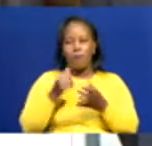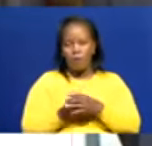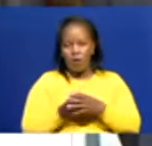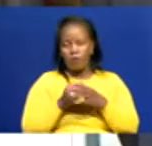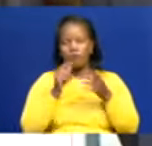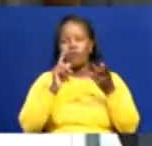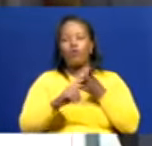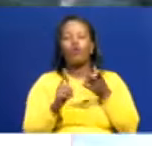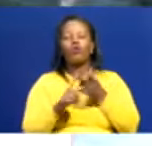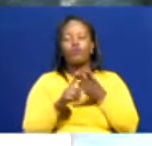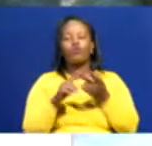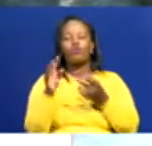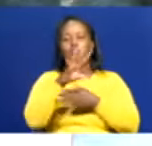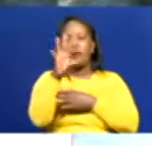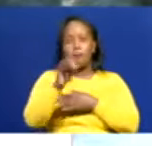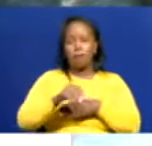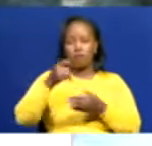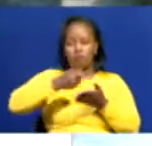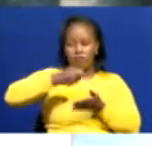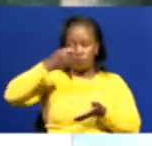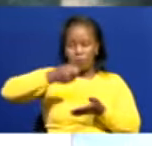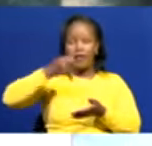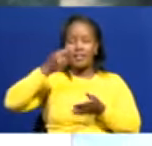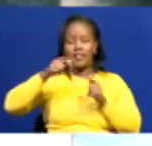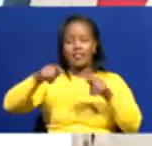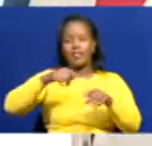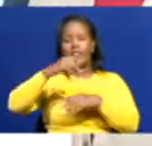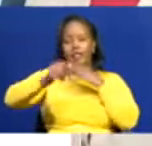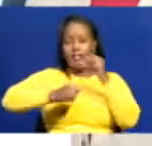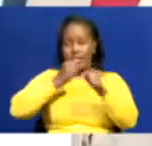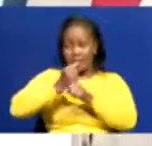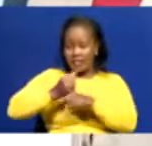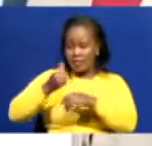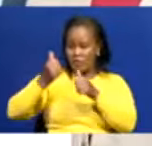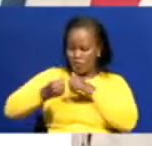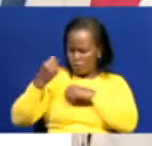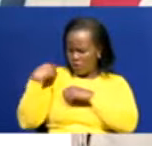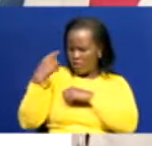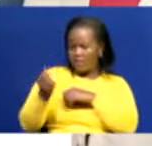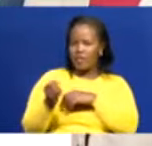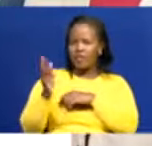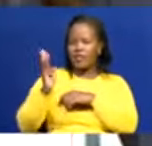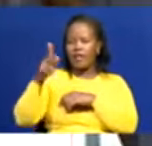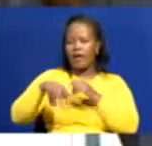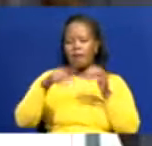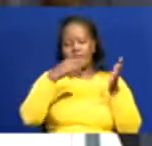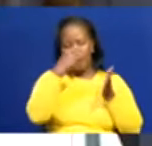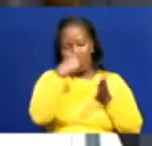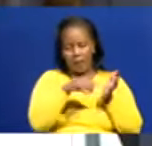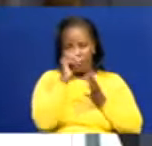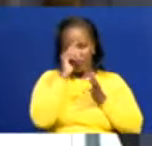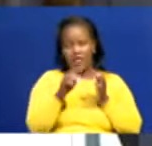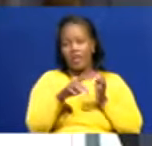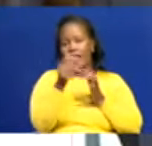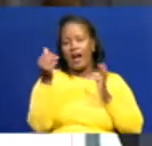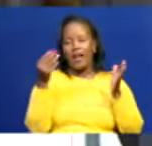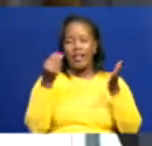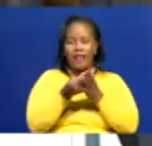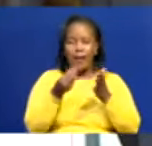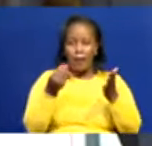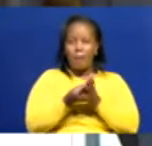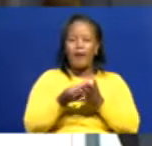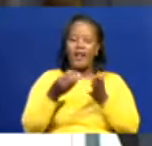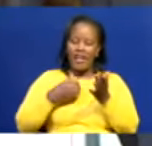Tumeweka pia katika budget yetu ya mwaka huu, hiyo ambayo wabunge wamepitisha, pesa ingine ya kuhakikisha